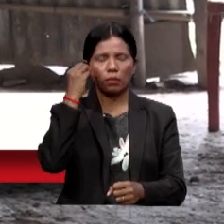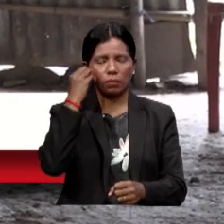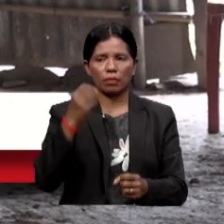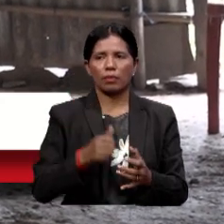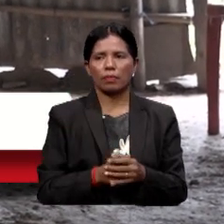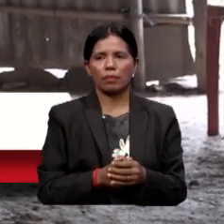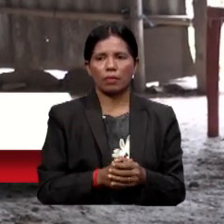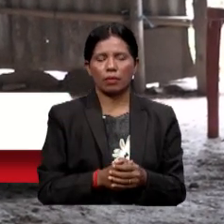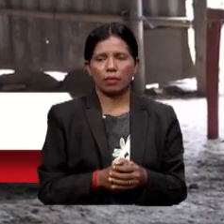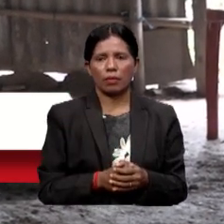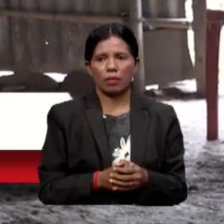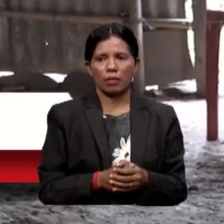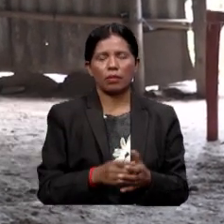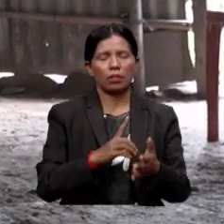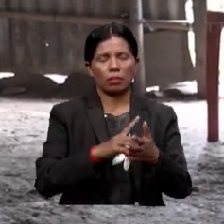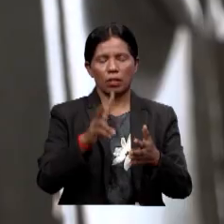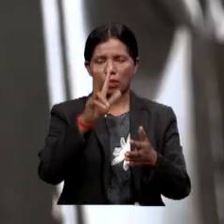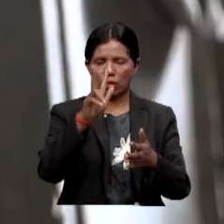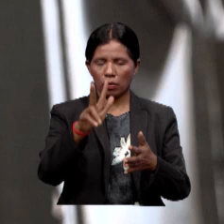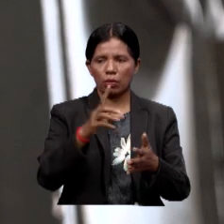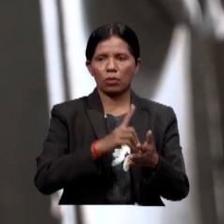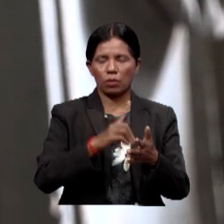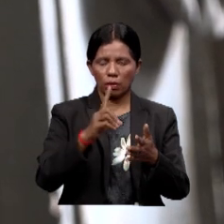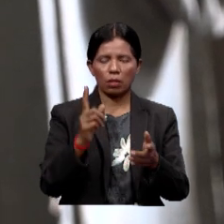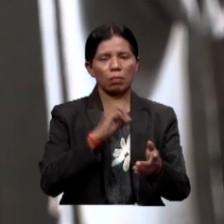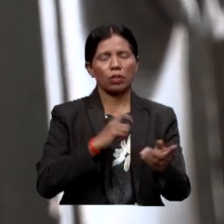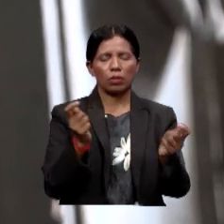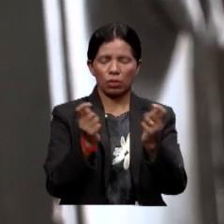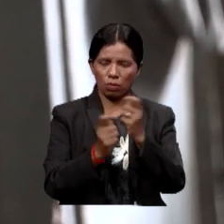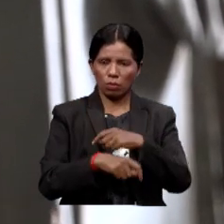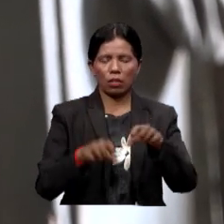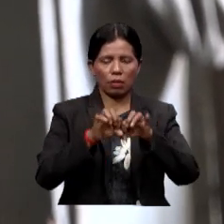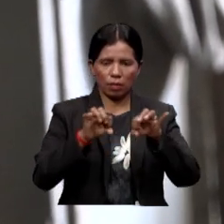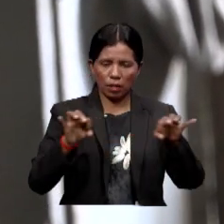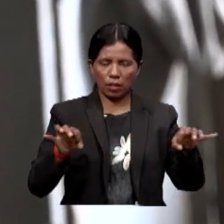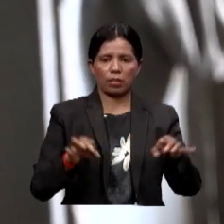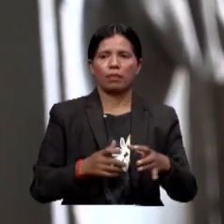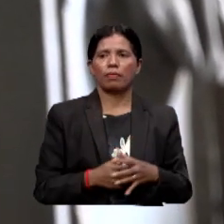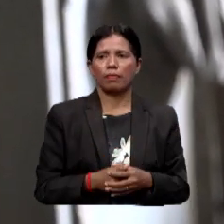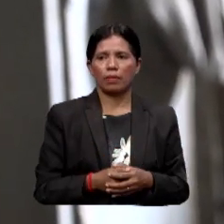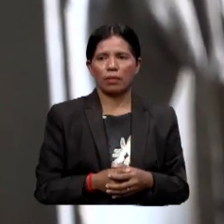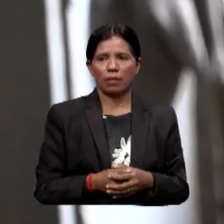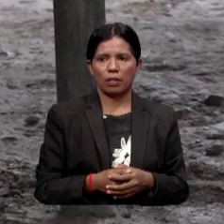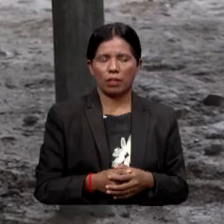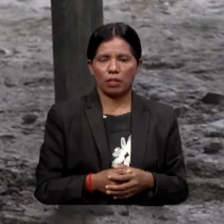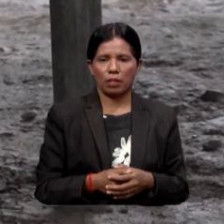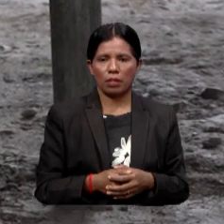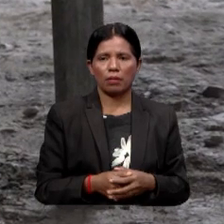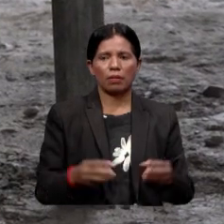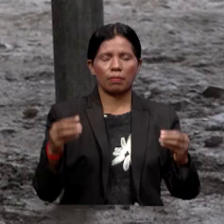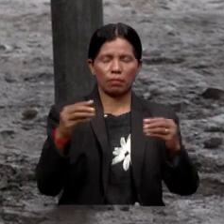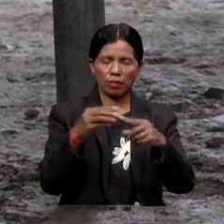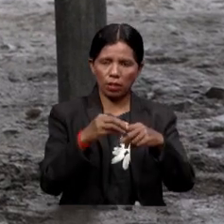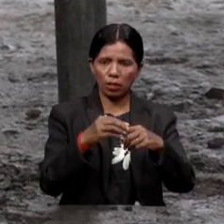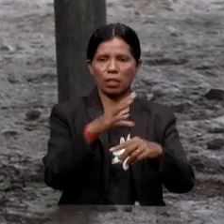ka teto sumang tol tolo te ba tru ka teta te ka teta ba si pasang pasang te